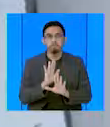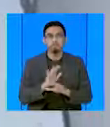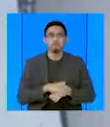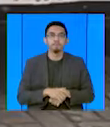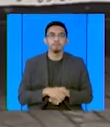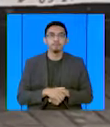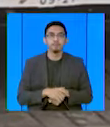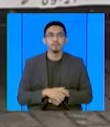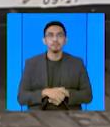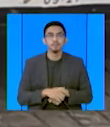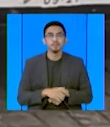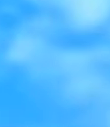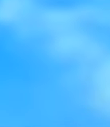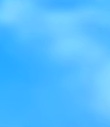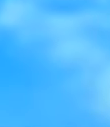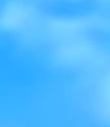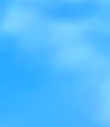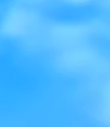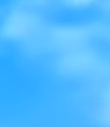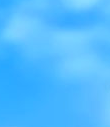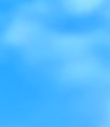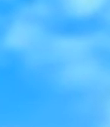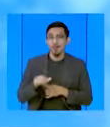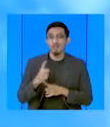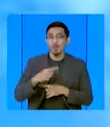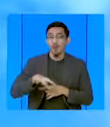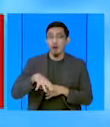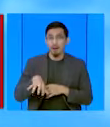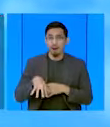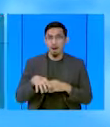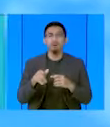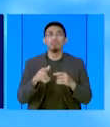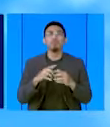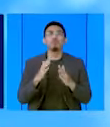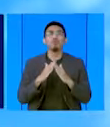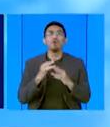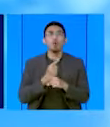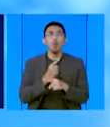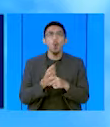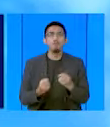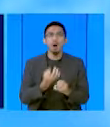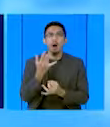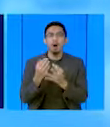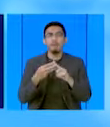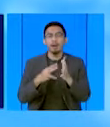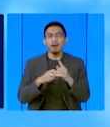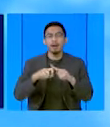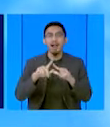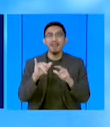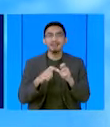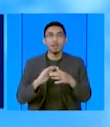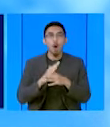Nasution, iNews melaporkan. Empat orang satu keluarga tewas terjebak dalam kebakaran dua ruko di Bengkalis, Riau.